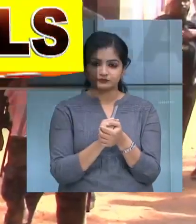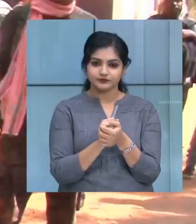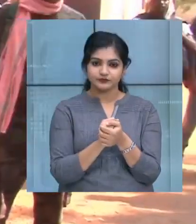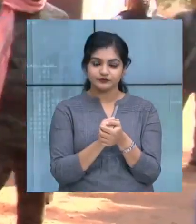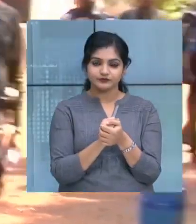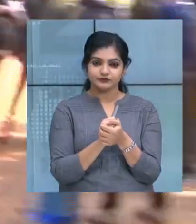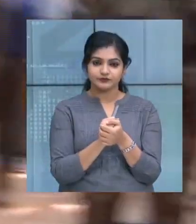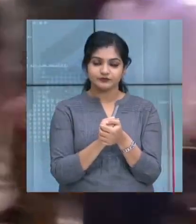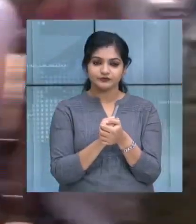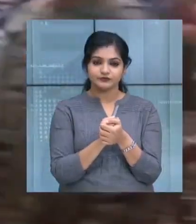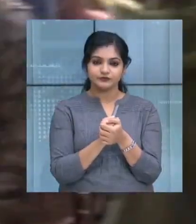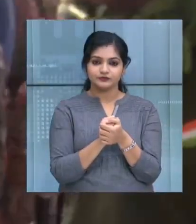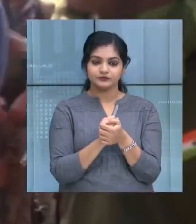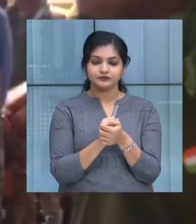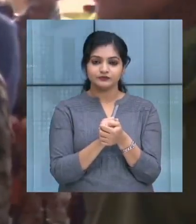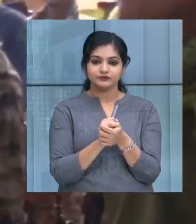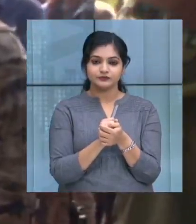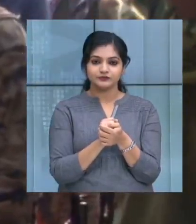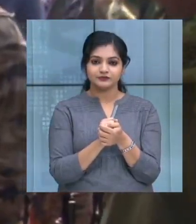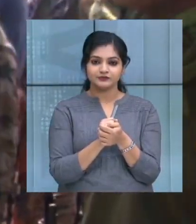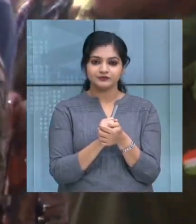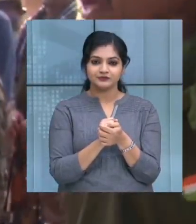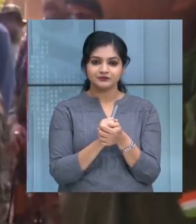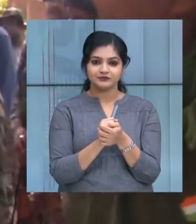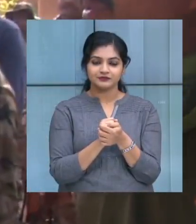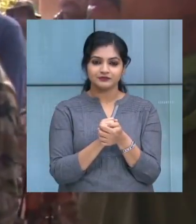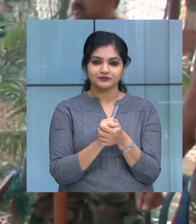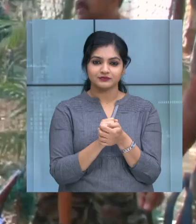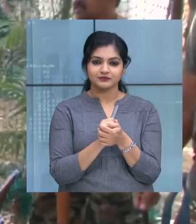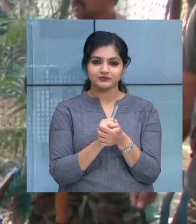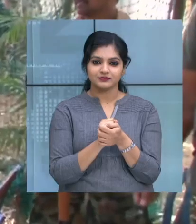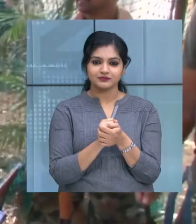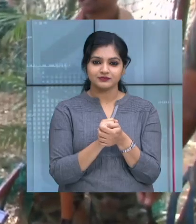छत्रपति शिवाजी महाराज की हर हर महादेव.